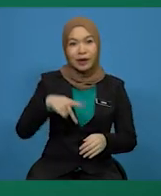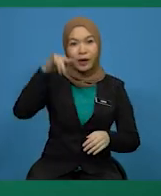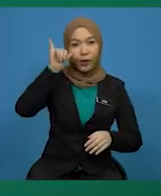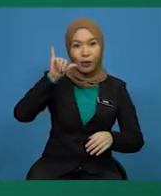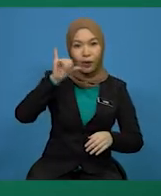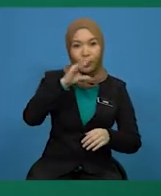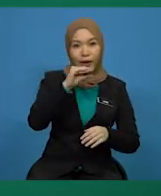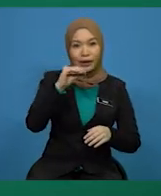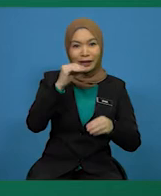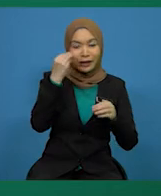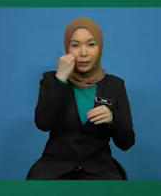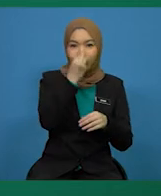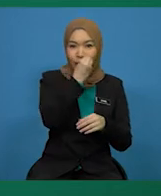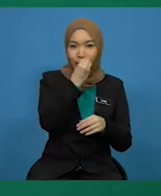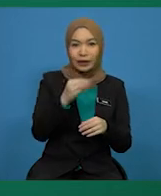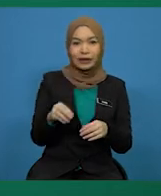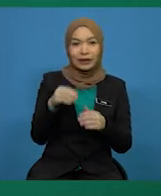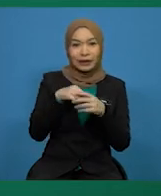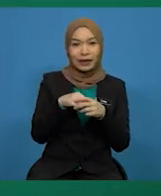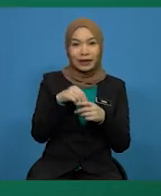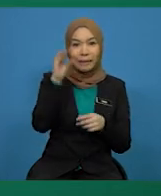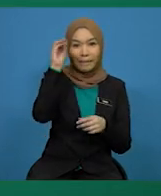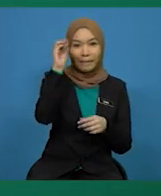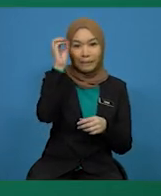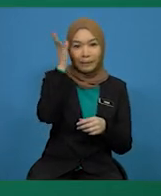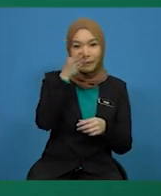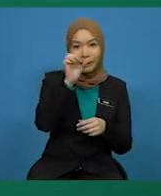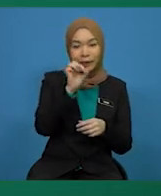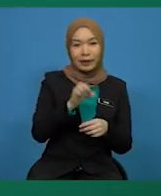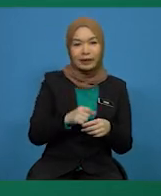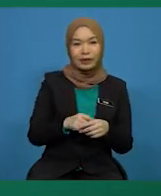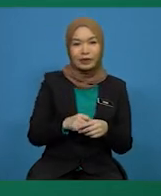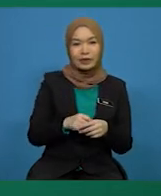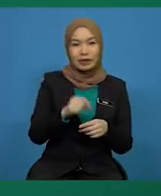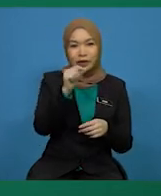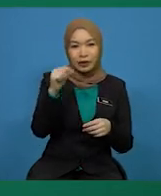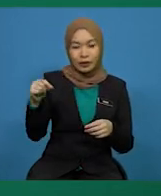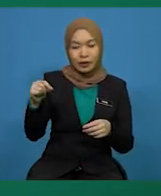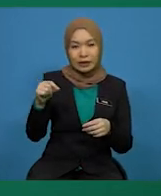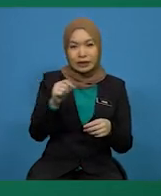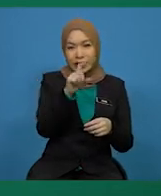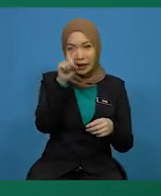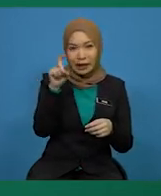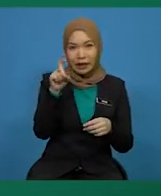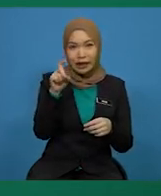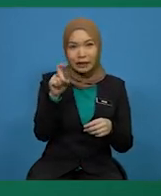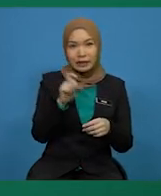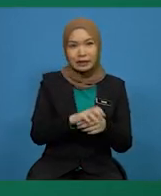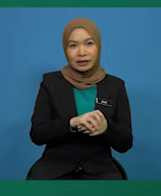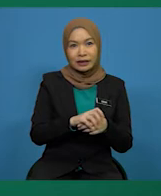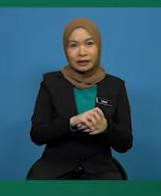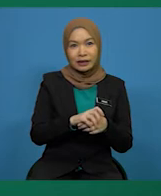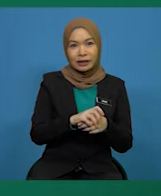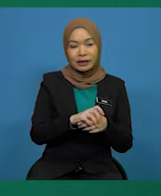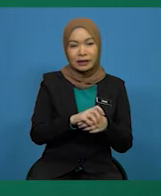kadar bunga dalam unit peratus. Seterusnya, melukis paksi X dengan kuantiti wang